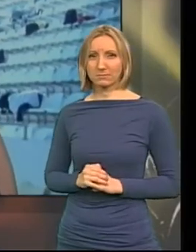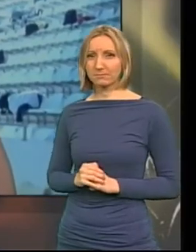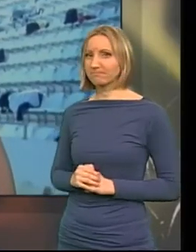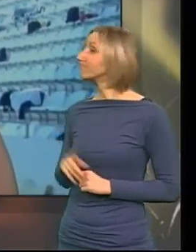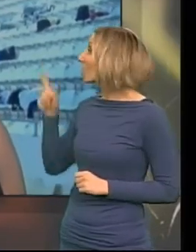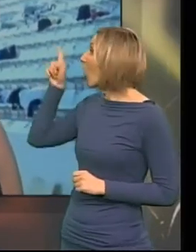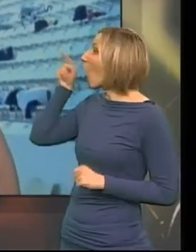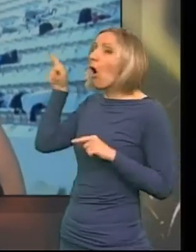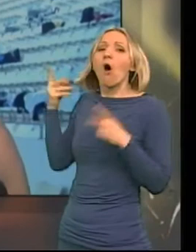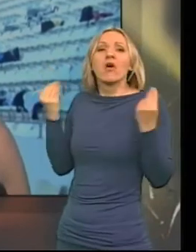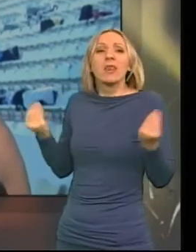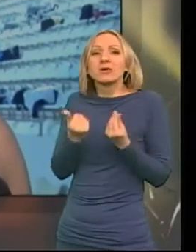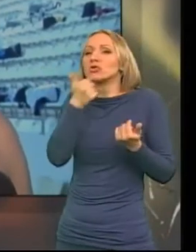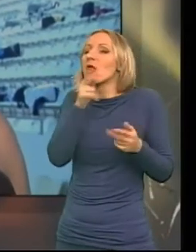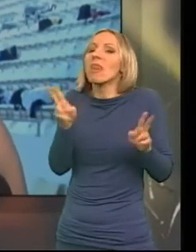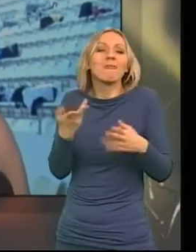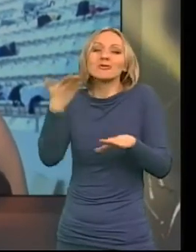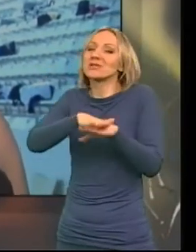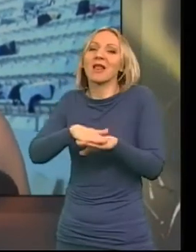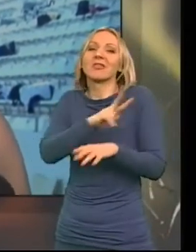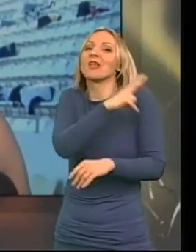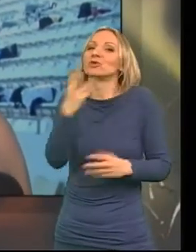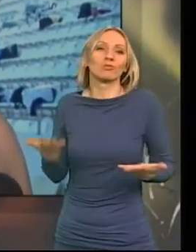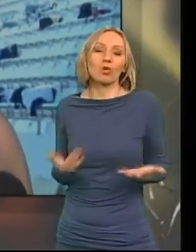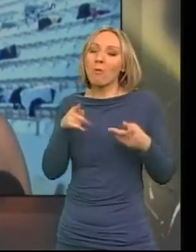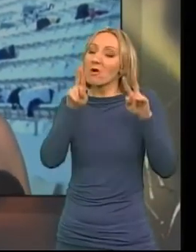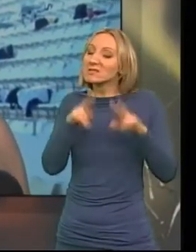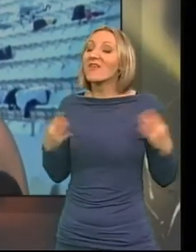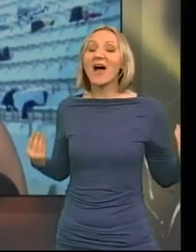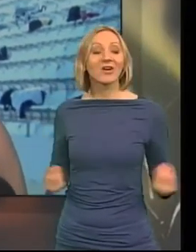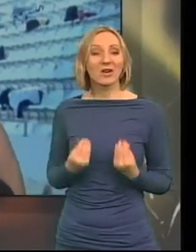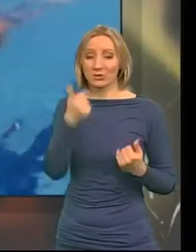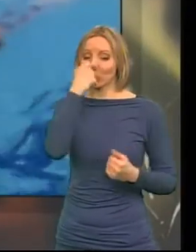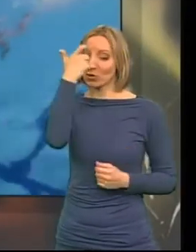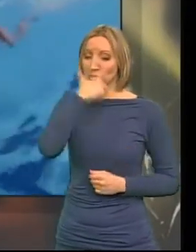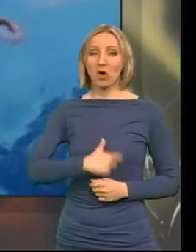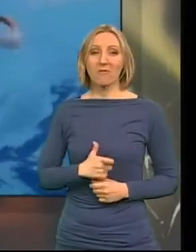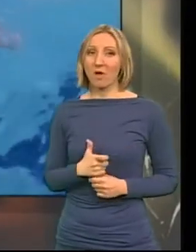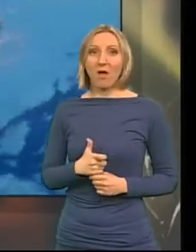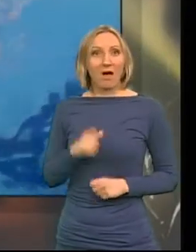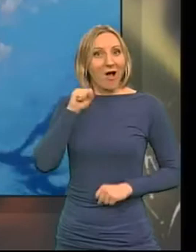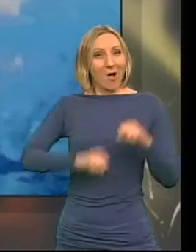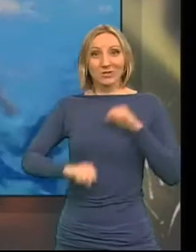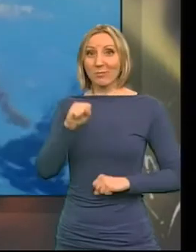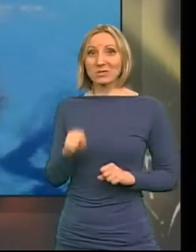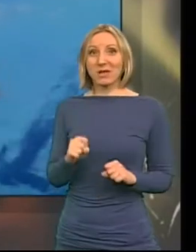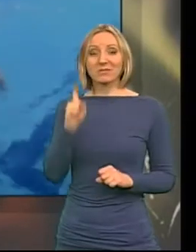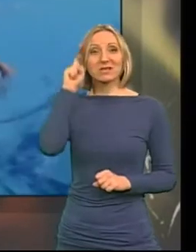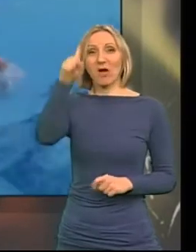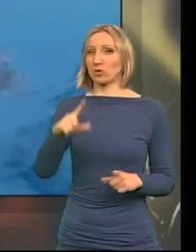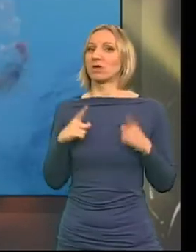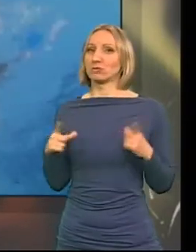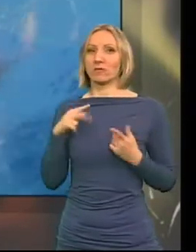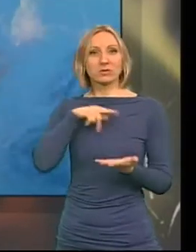ne može da se nadoknadi ničim. Ovo je stvarno nešto što čoveka osposobi za svakodnevni život,